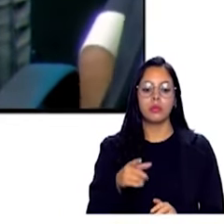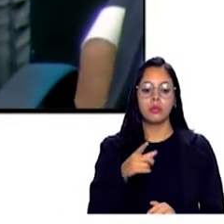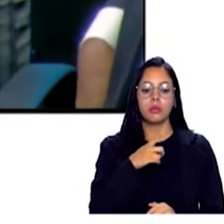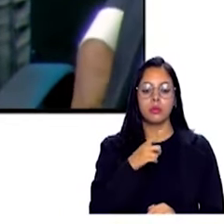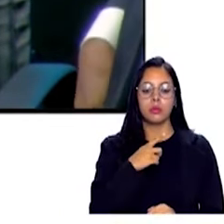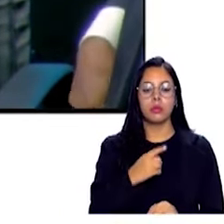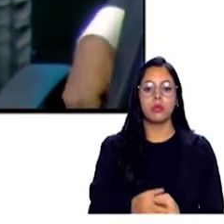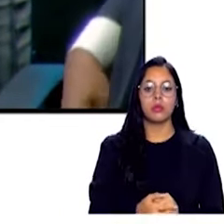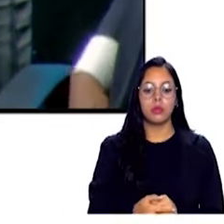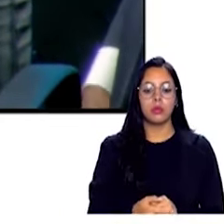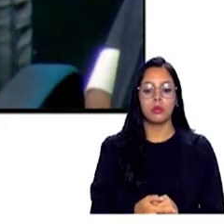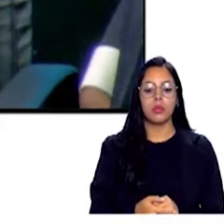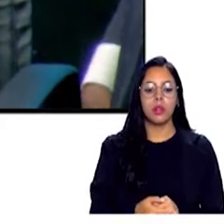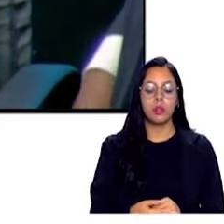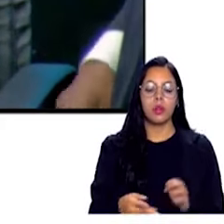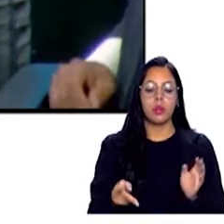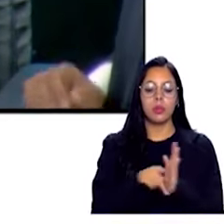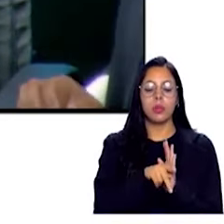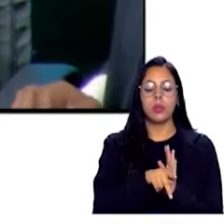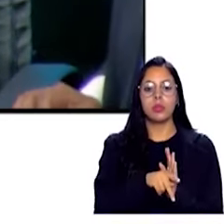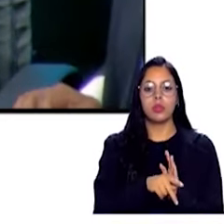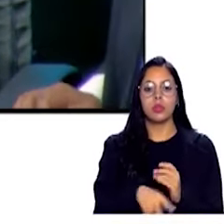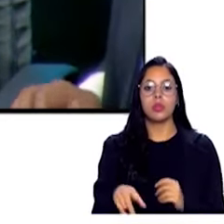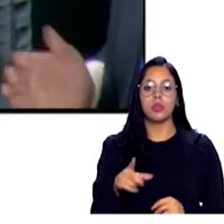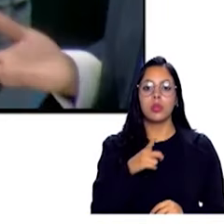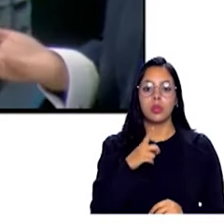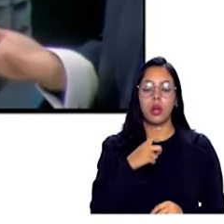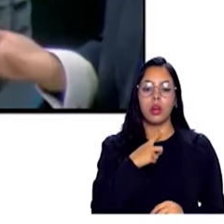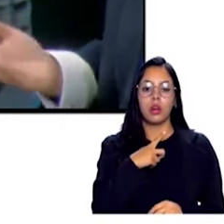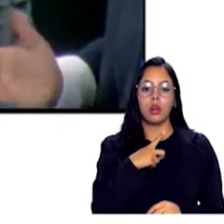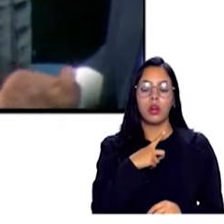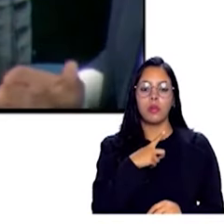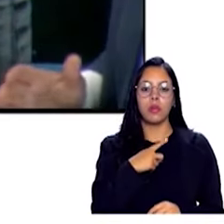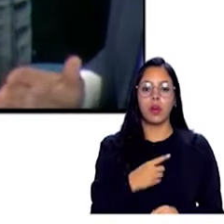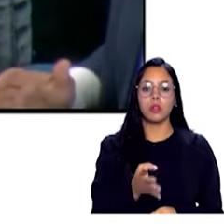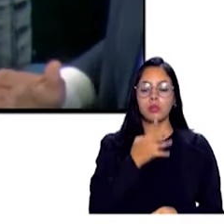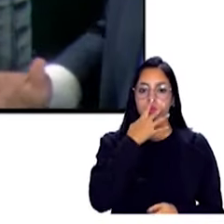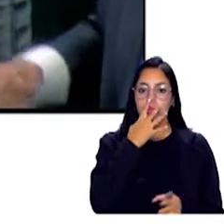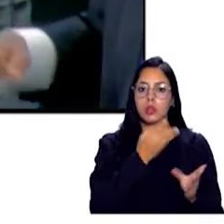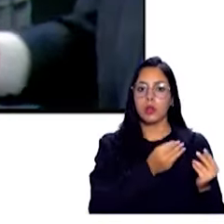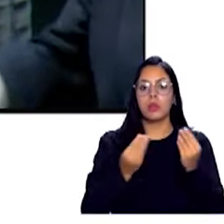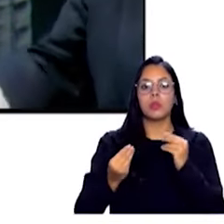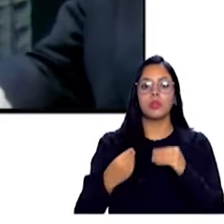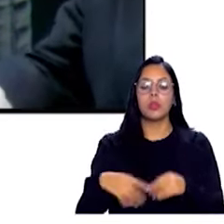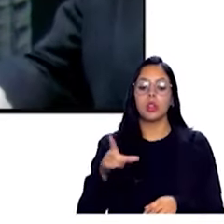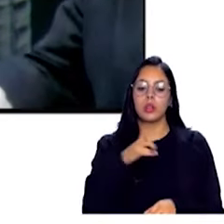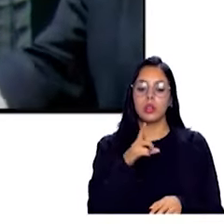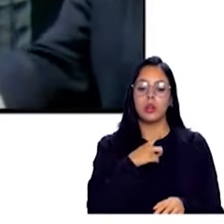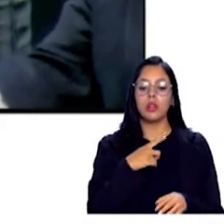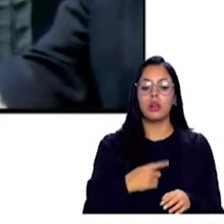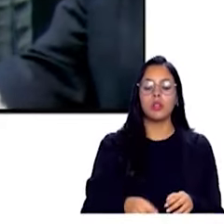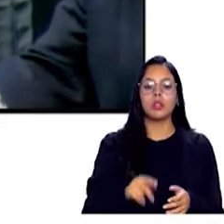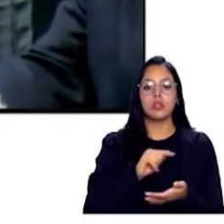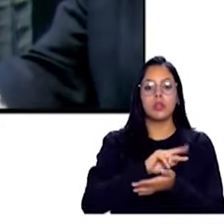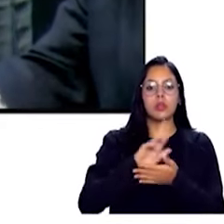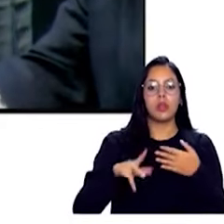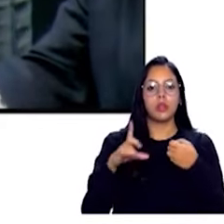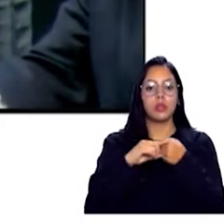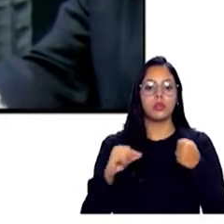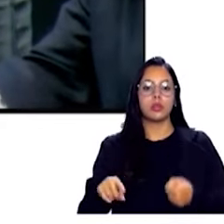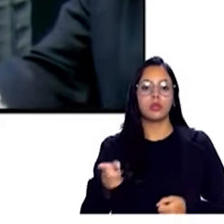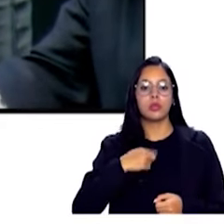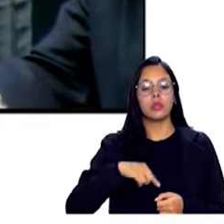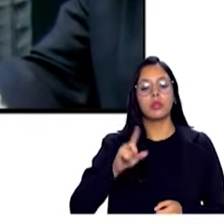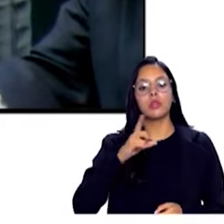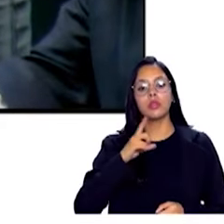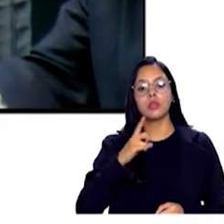seriez étonné par le TRS Petit nombre d'articles qui organise le pourvoi en cassation en France ET ce